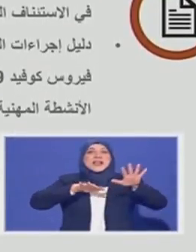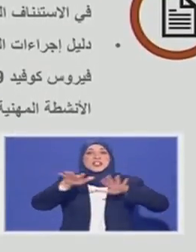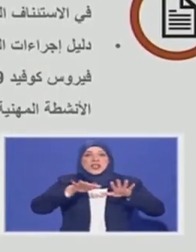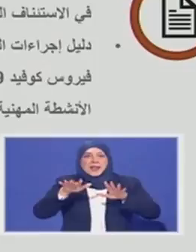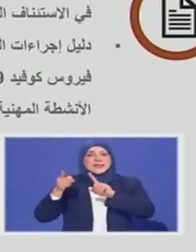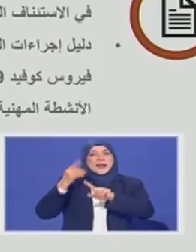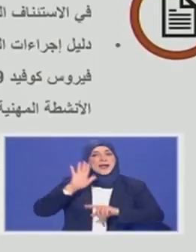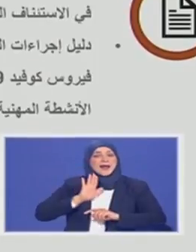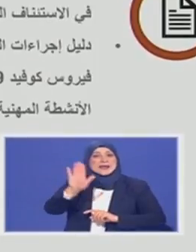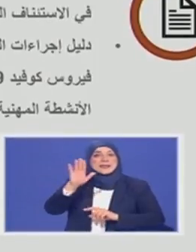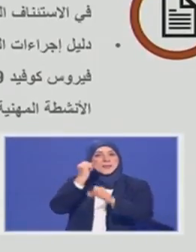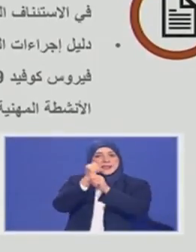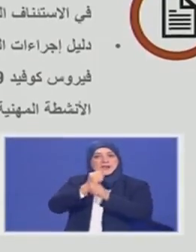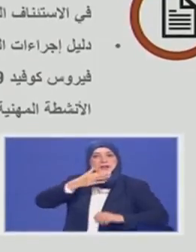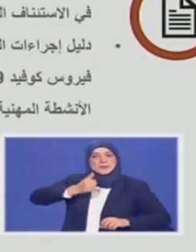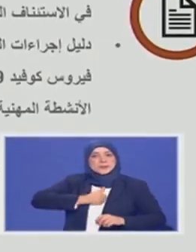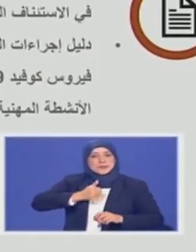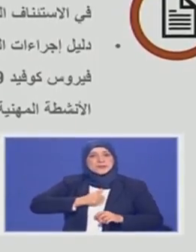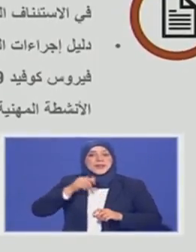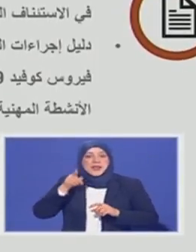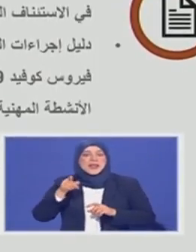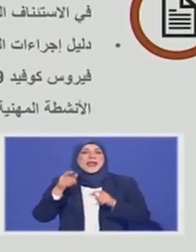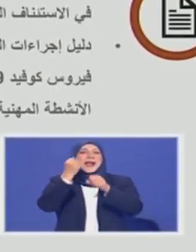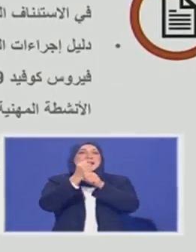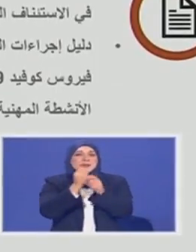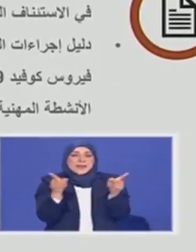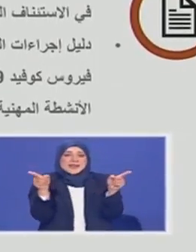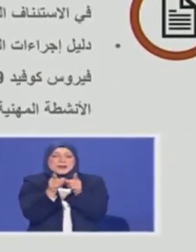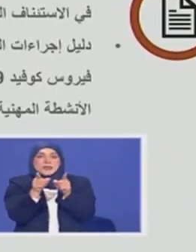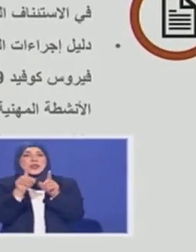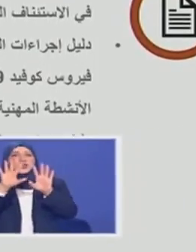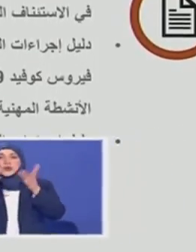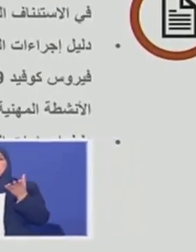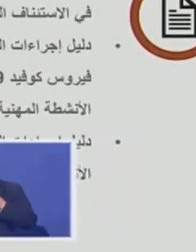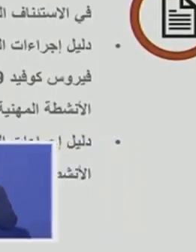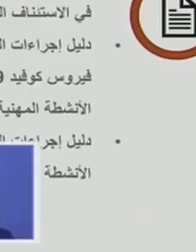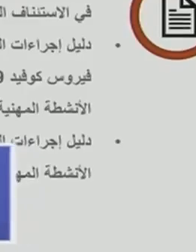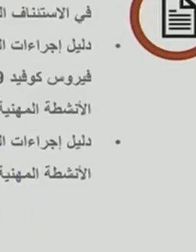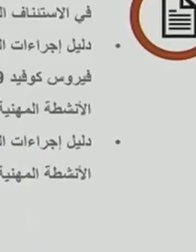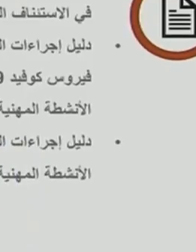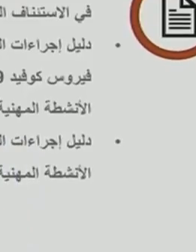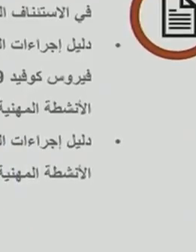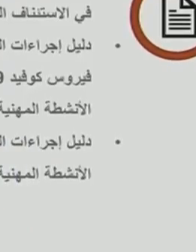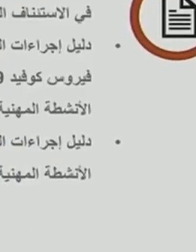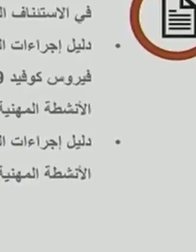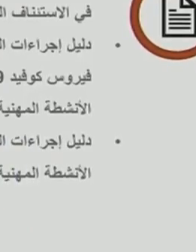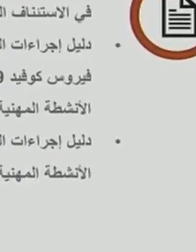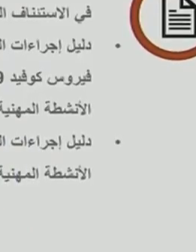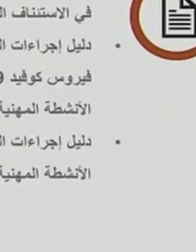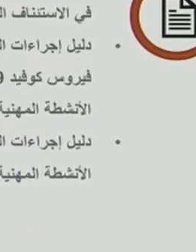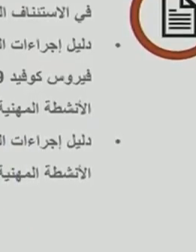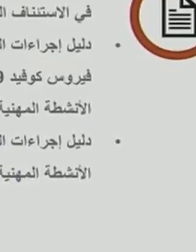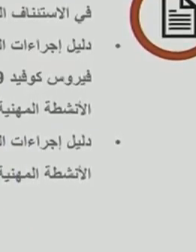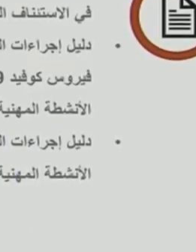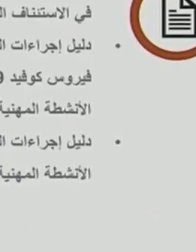قطاعية، هذه أصحاب المهن الصغرى المهن الصغرى، شروط حفظ الصحة اللازمة للتوقي